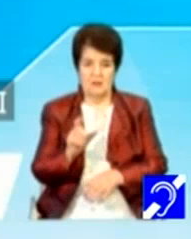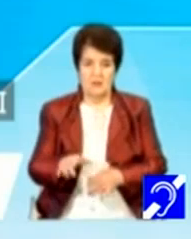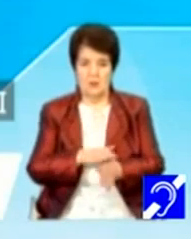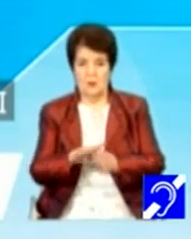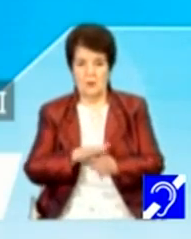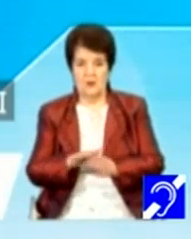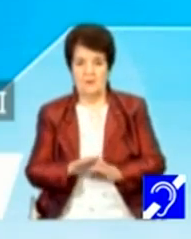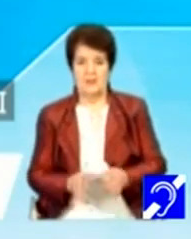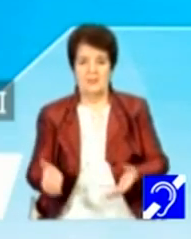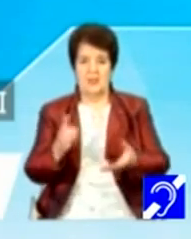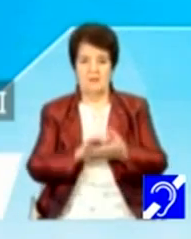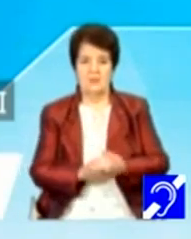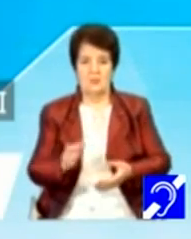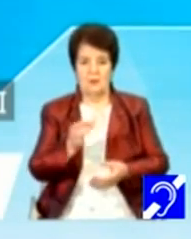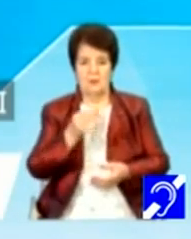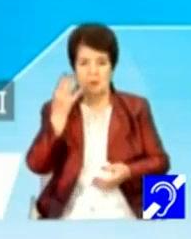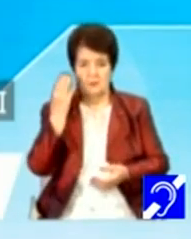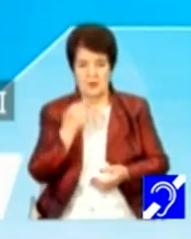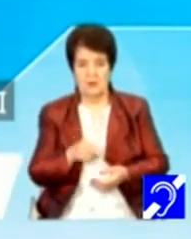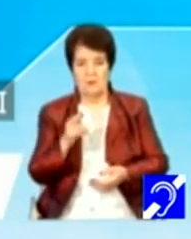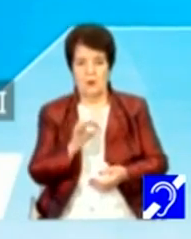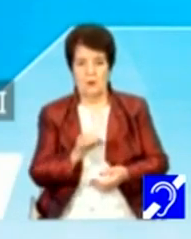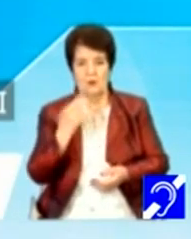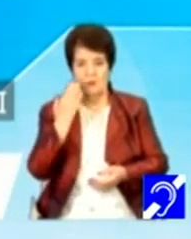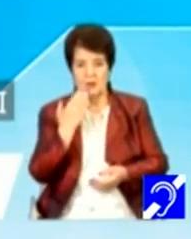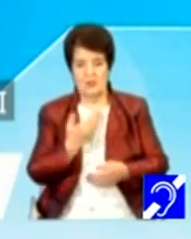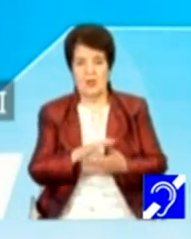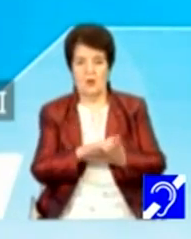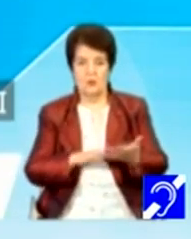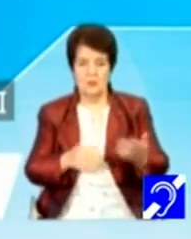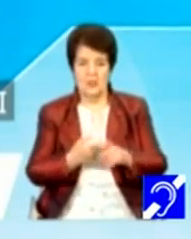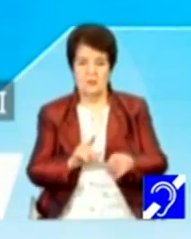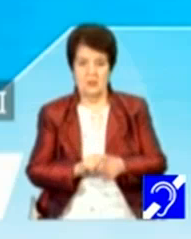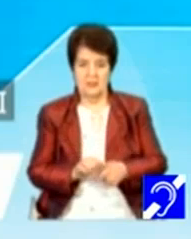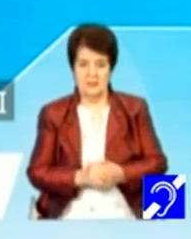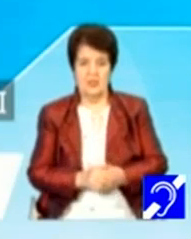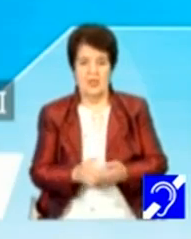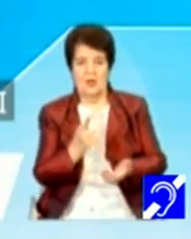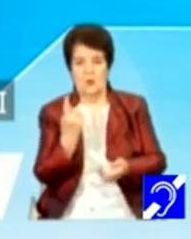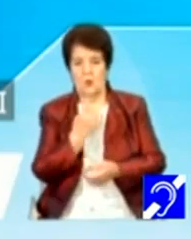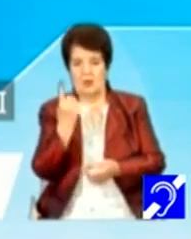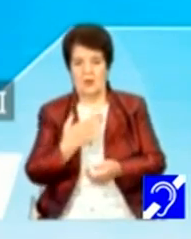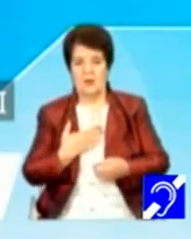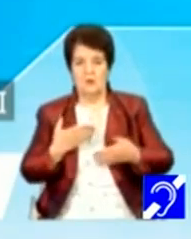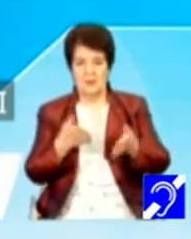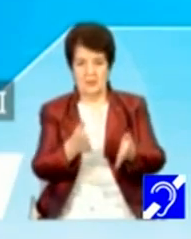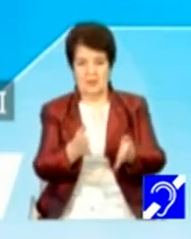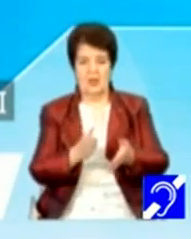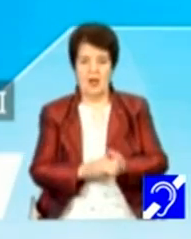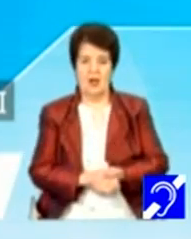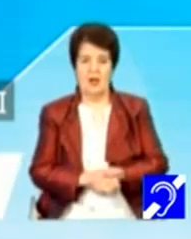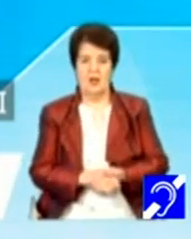cauza reunirii Republicii Moldova cu România, consider că acesta este unica noastră cale firească